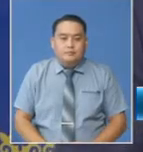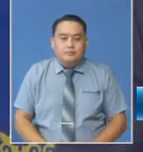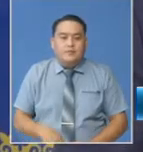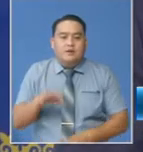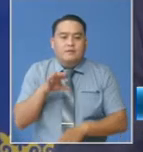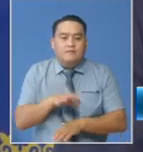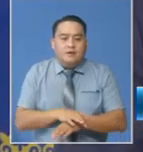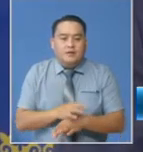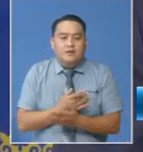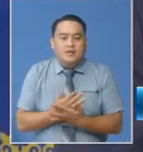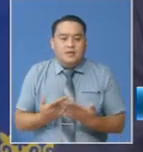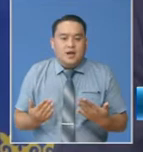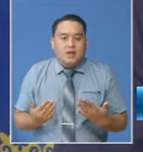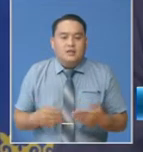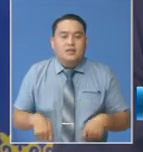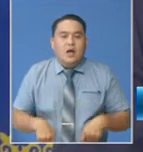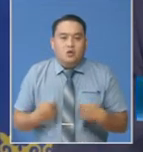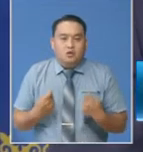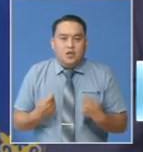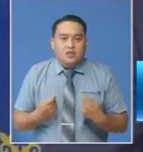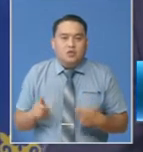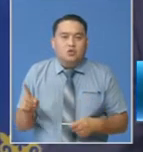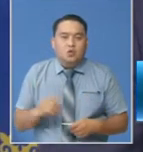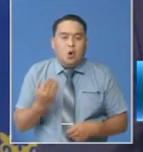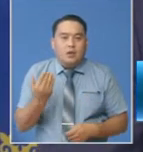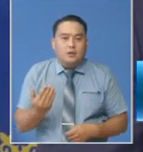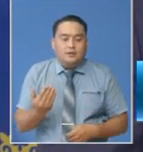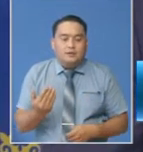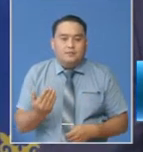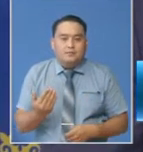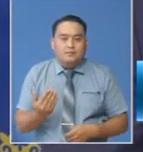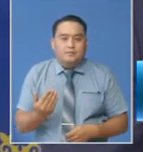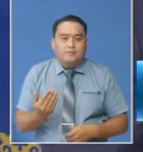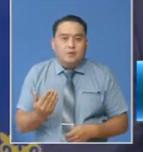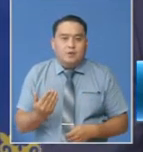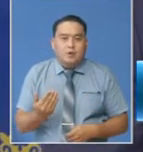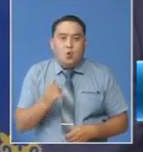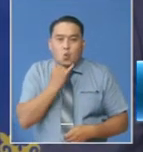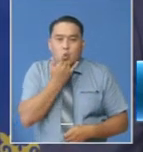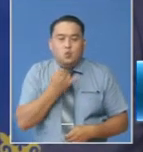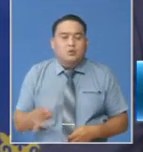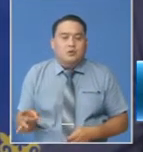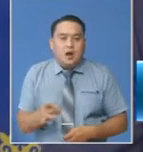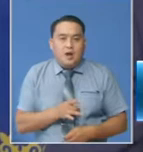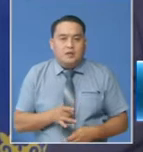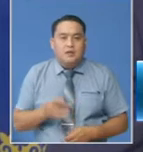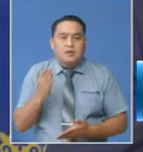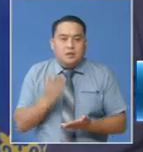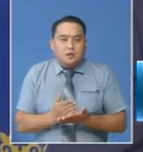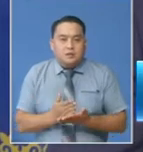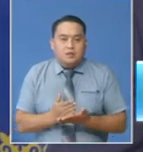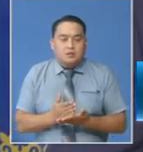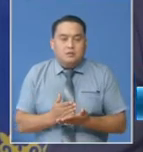Выявили несколько нарушений, что они, в частности, по Уйгурскому району накладывают